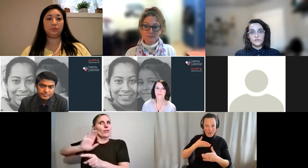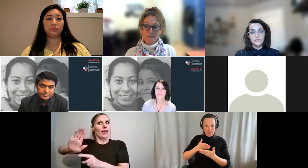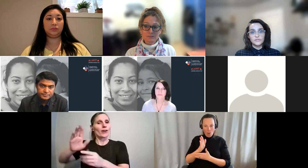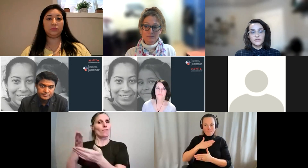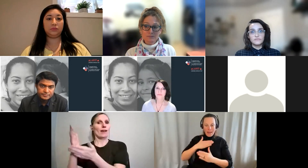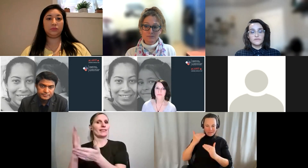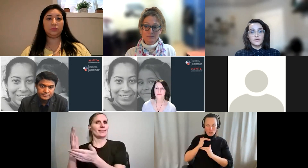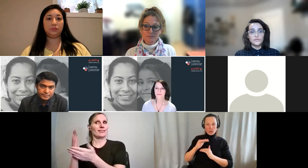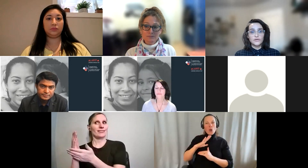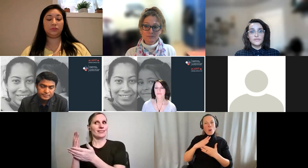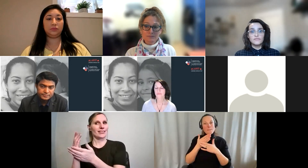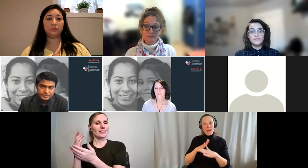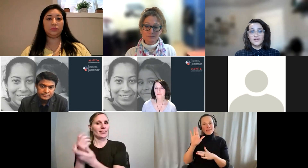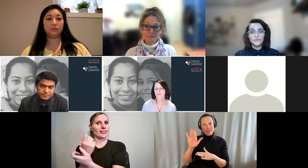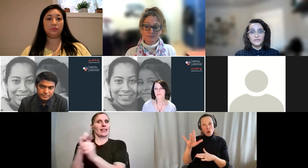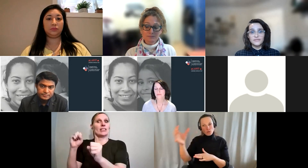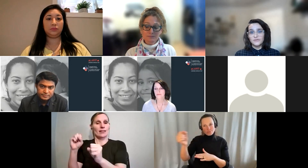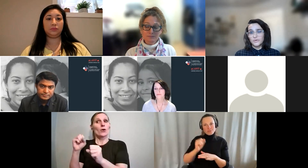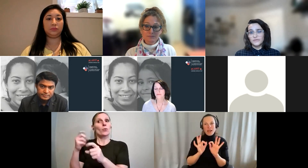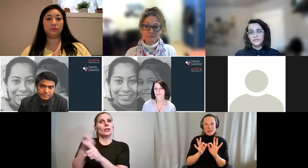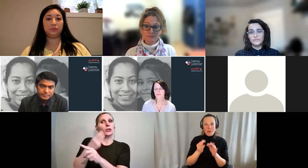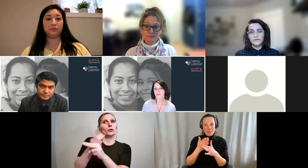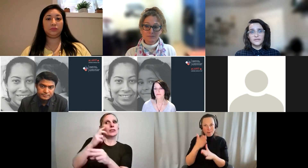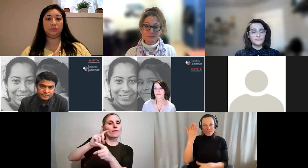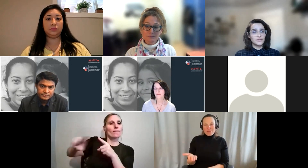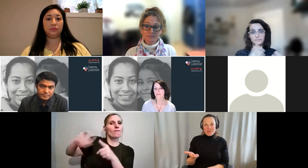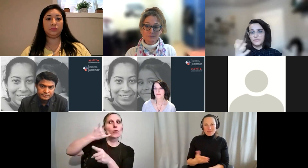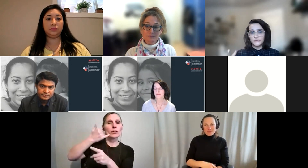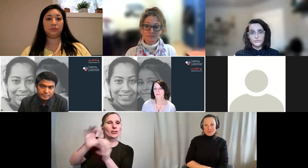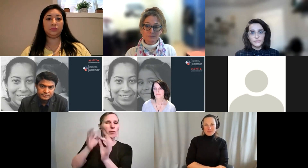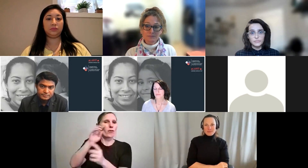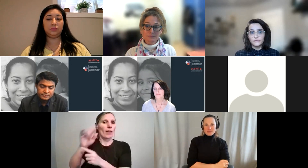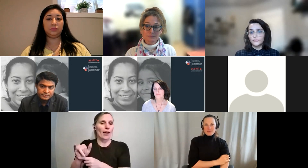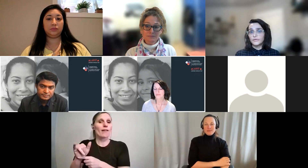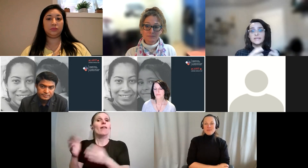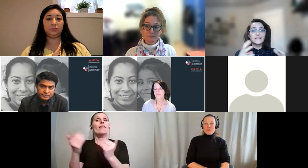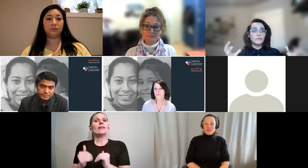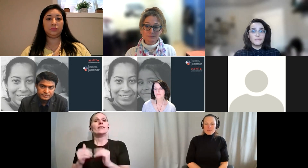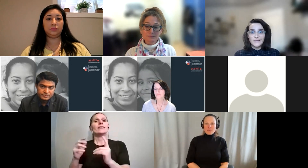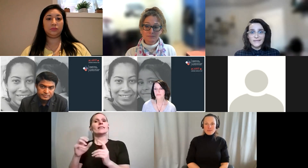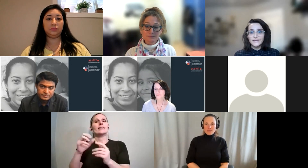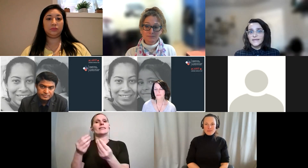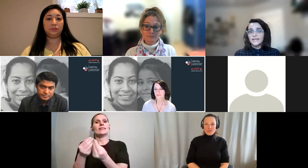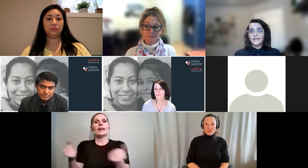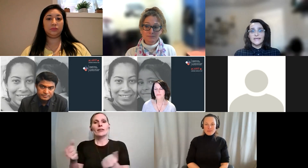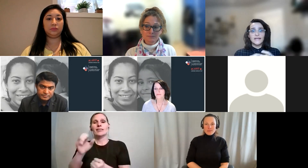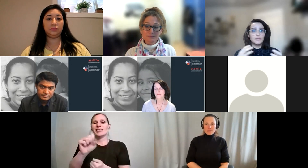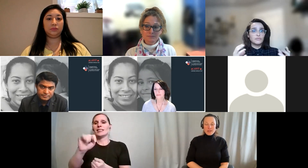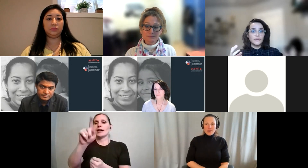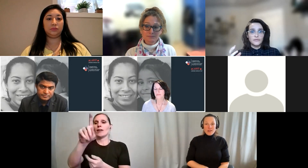On utilise l'interprétation pour ça aussi. Et il y a d'autres ouvriers qui vont aider des gens au travail des